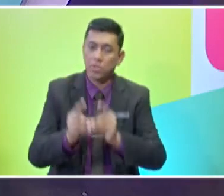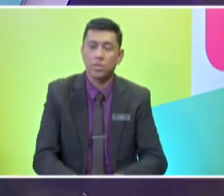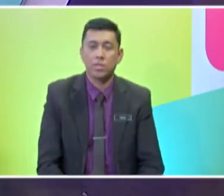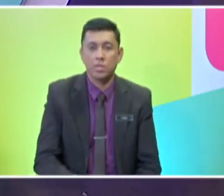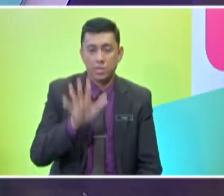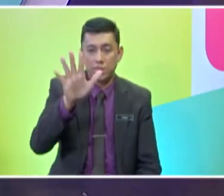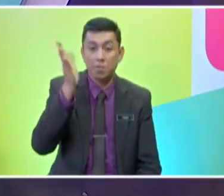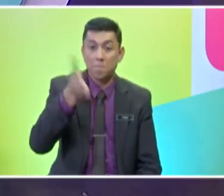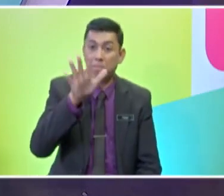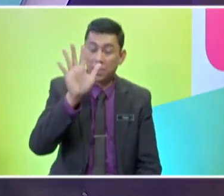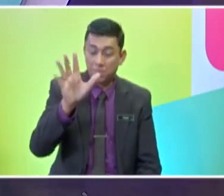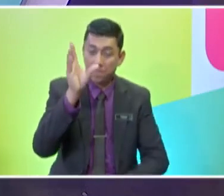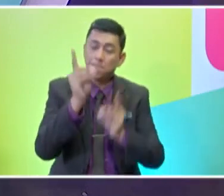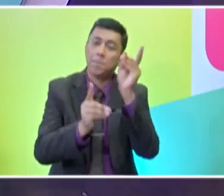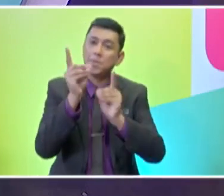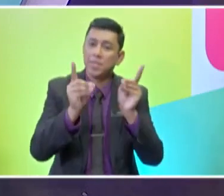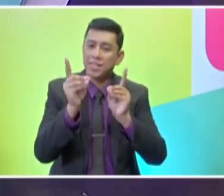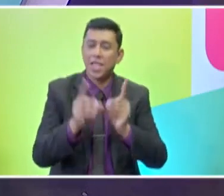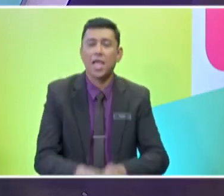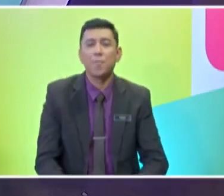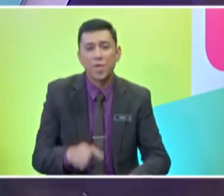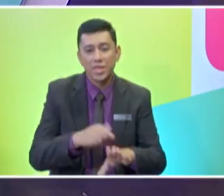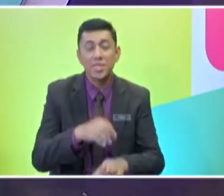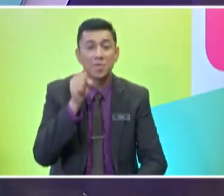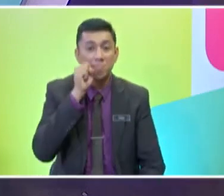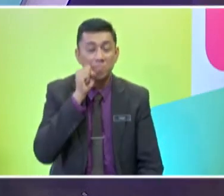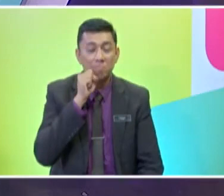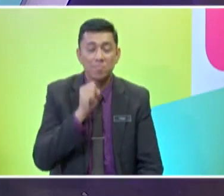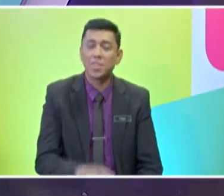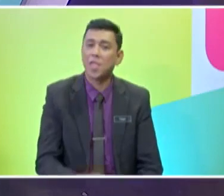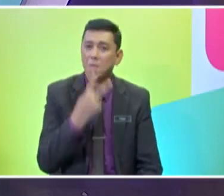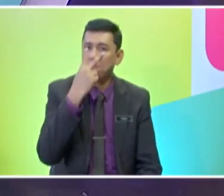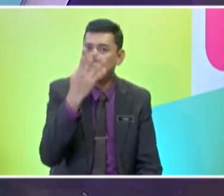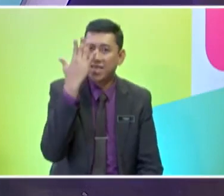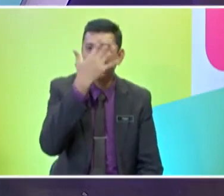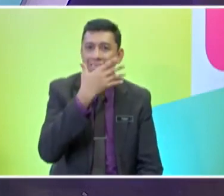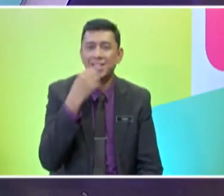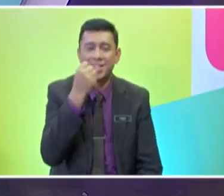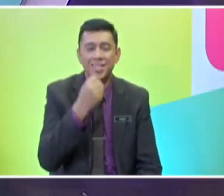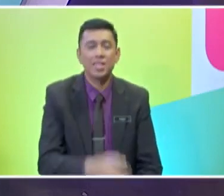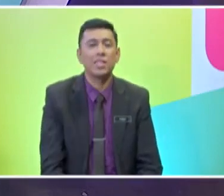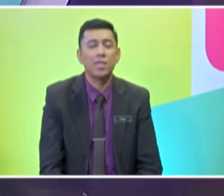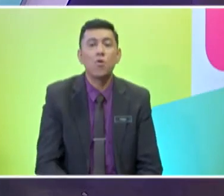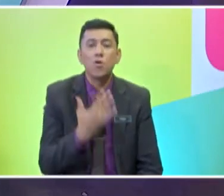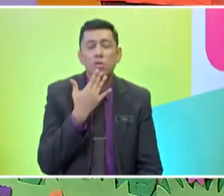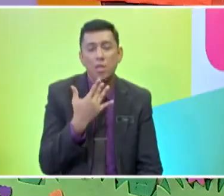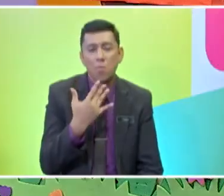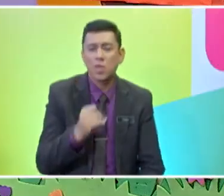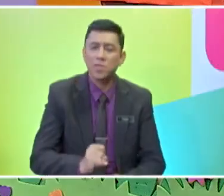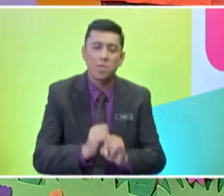5 bintang saya akan berikan dengan wanita yang